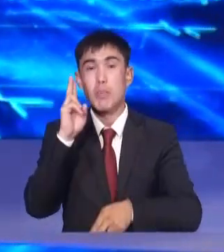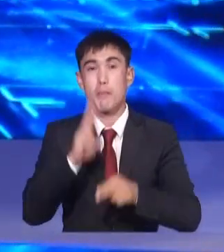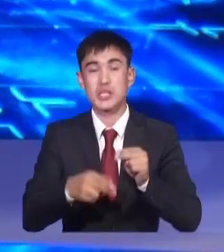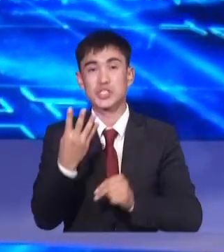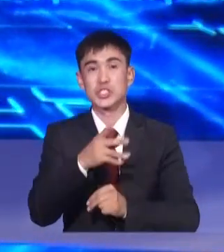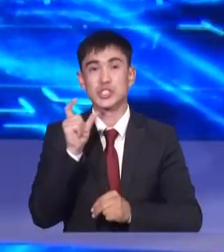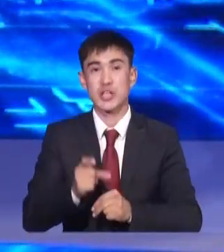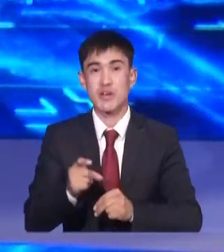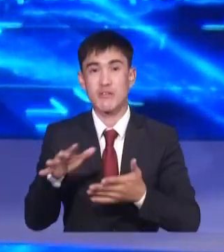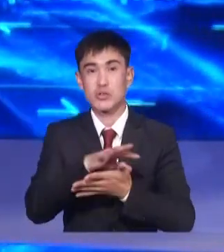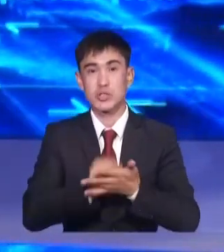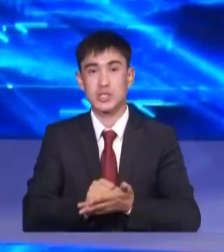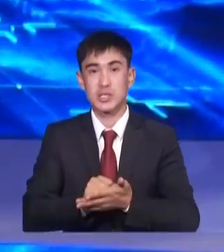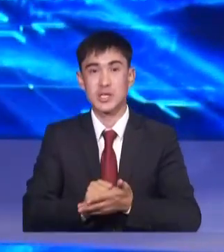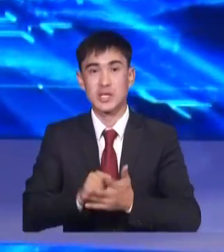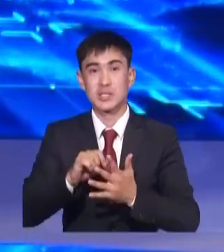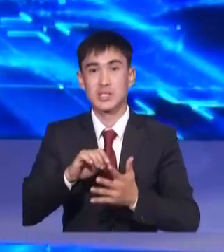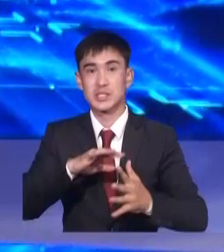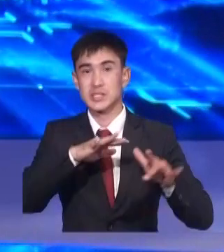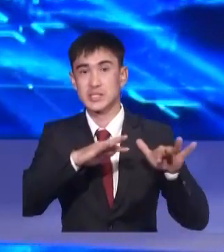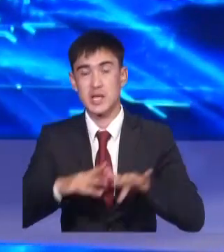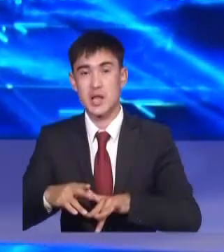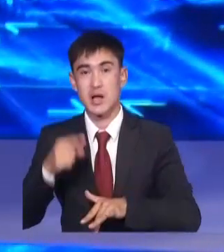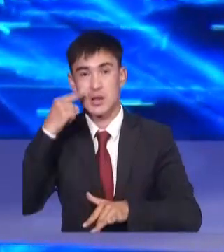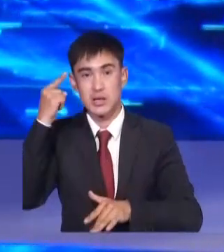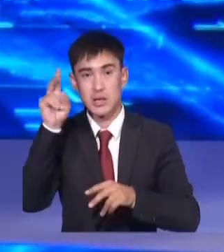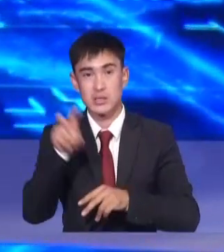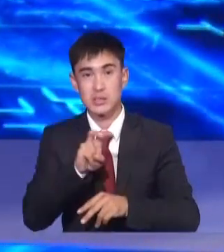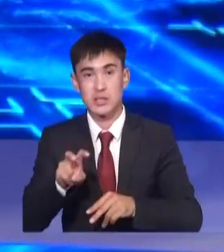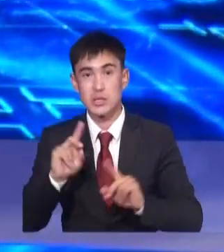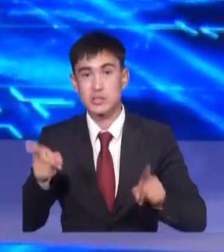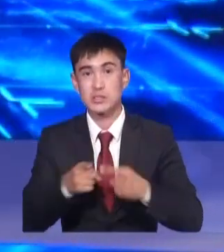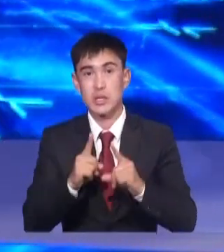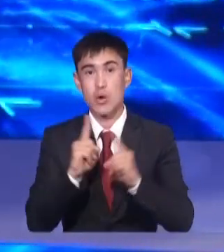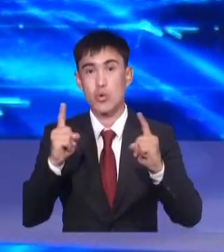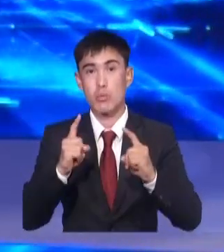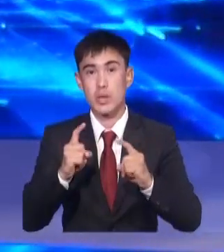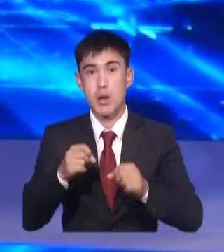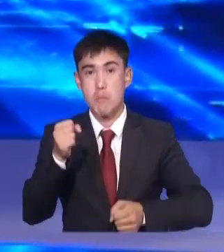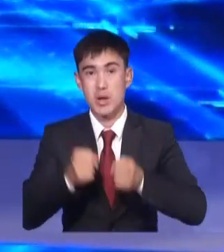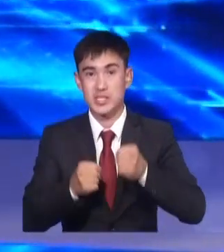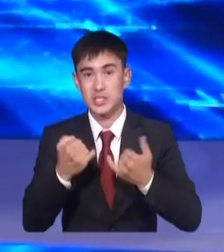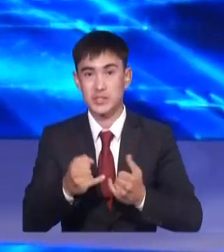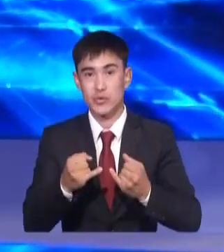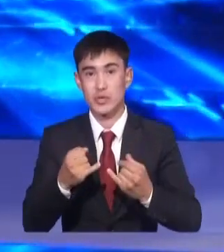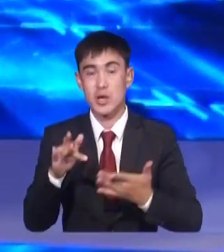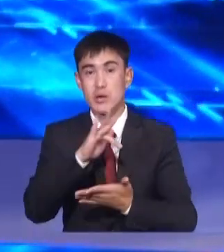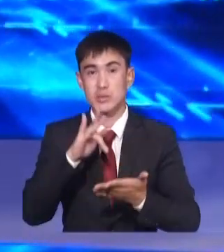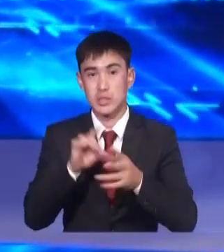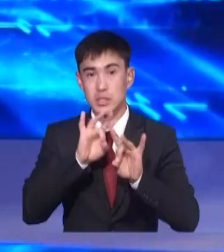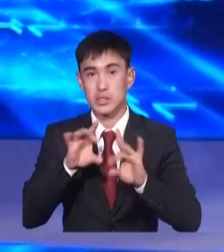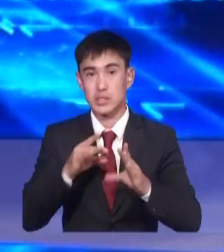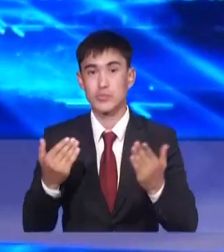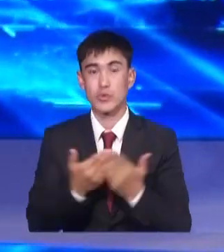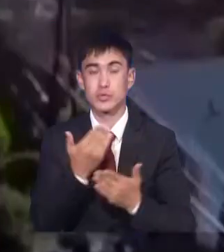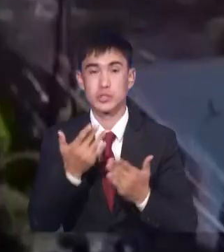разрушительного села в Кыргызстане, а также о создании огромной бамперной машинки для езды по городу в Пенсильвании в сегодняшнем выпуске зарубежных